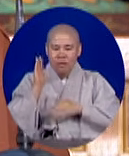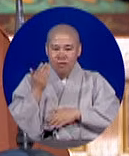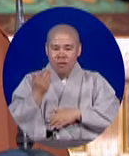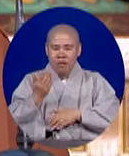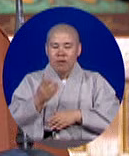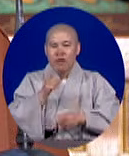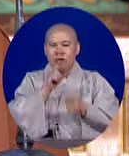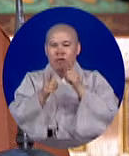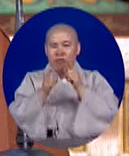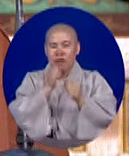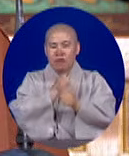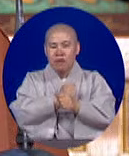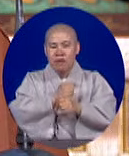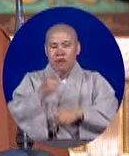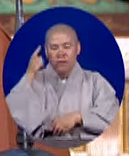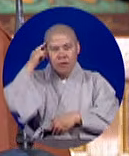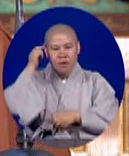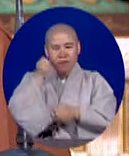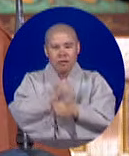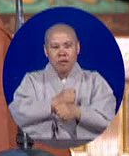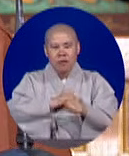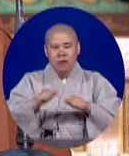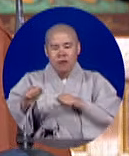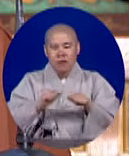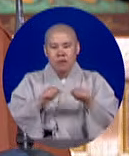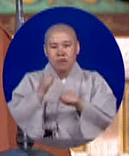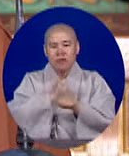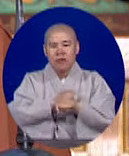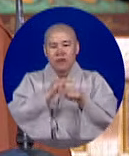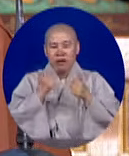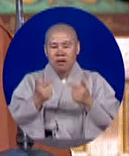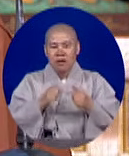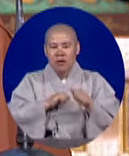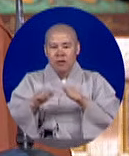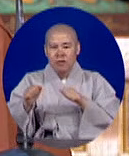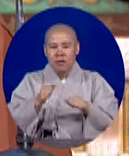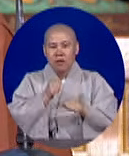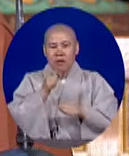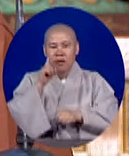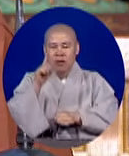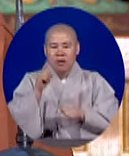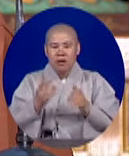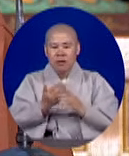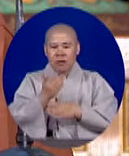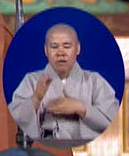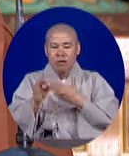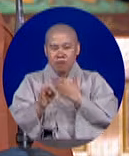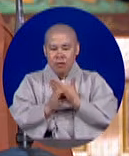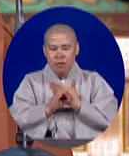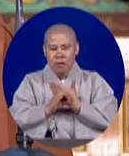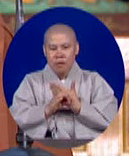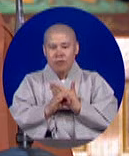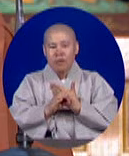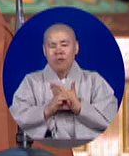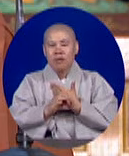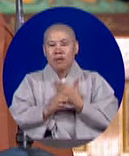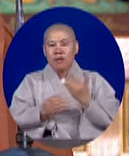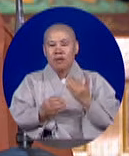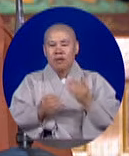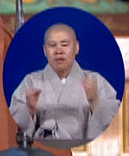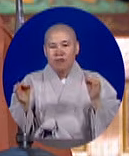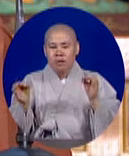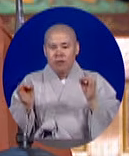불생불멸을 말로 하고 생각으로 하고 행동으로 한다? 아니에요. 행동 하나 일어나면 벌써 생긴 거잖아요.